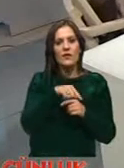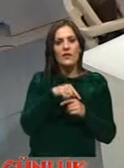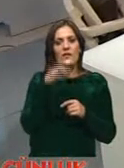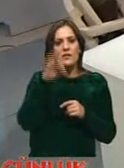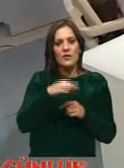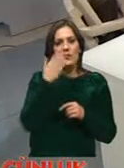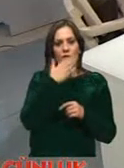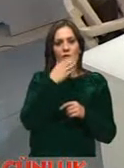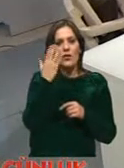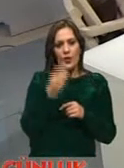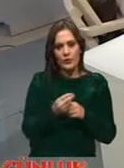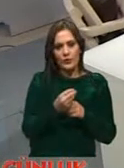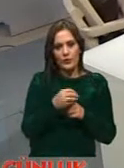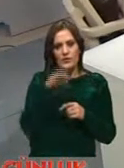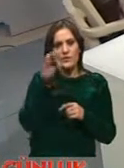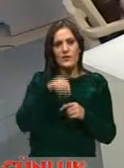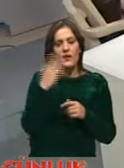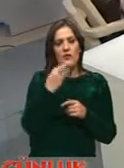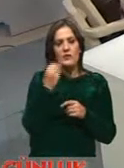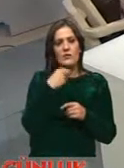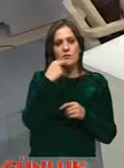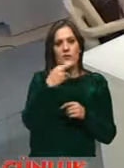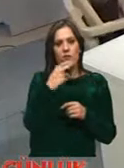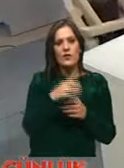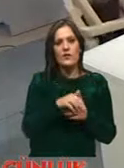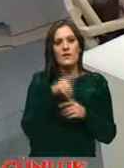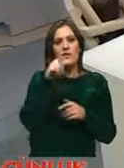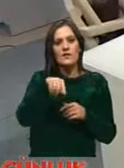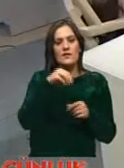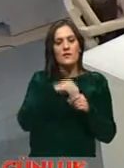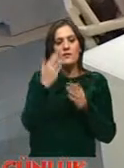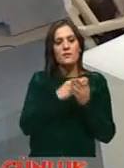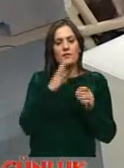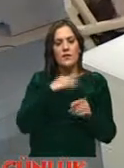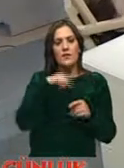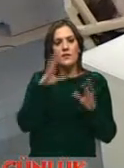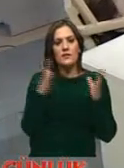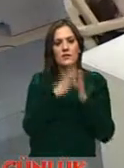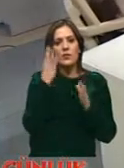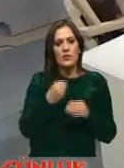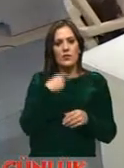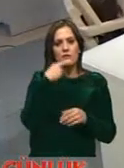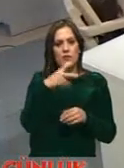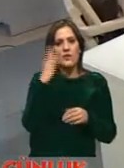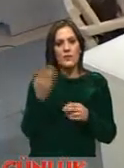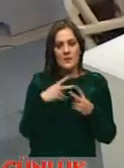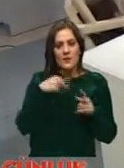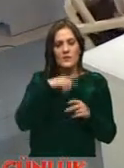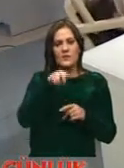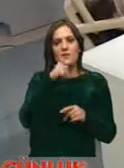koşarken, şimdi okulu olduk. Gayet güzel söylüyor. Zaten hani sizin aşinalığınız var ama. Set olarak söyleyebiliriz. Hayır